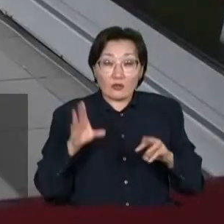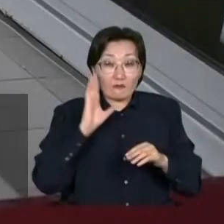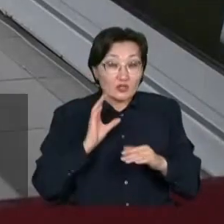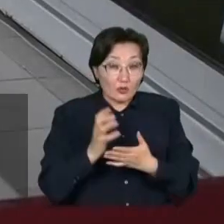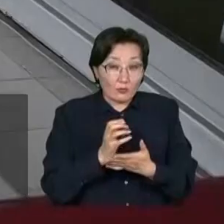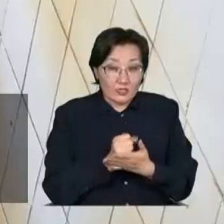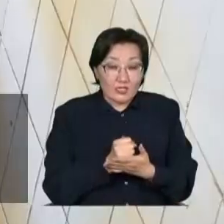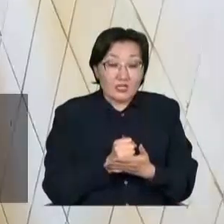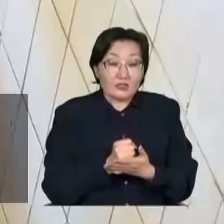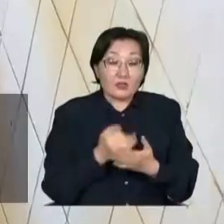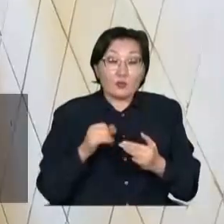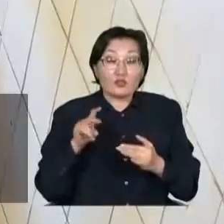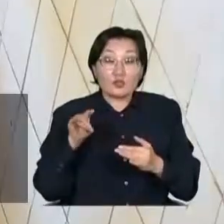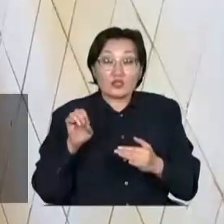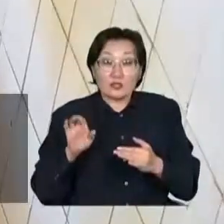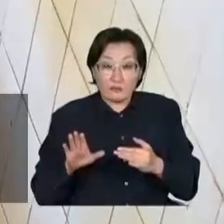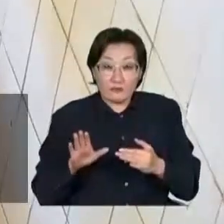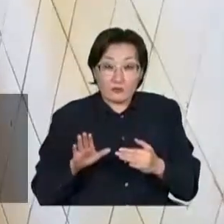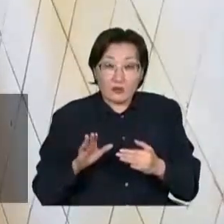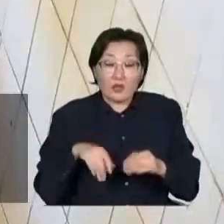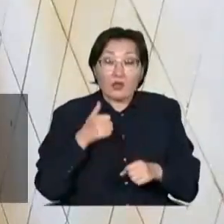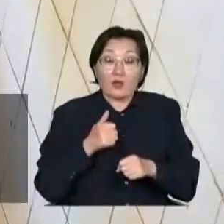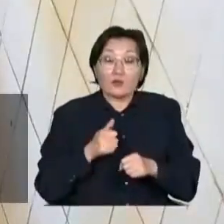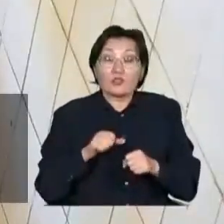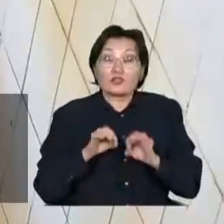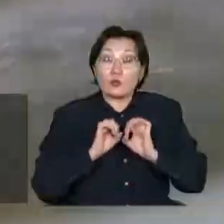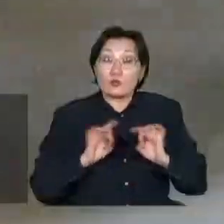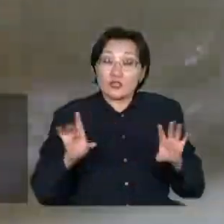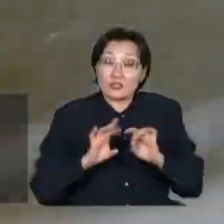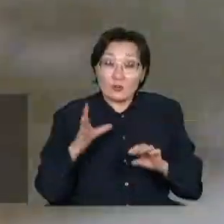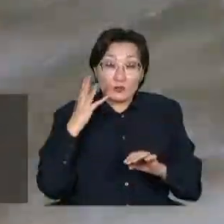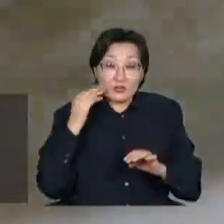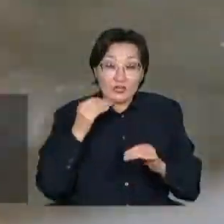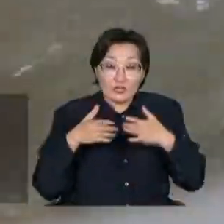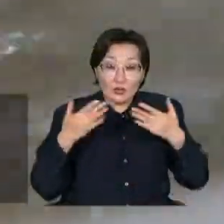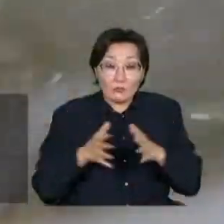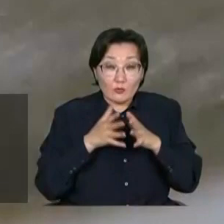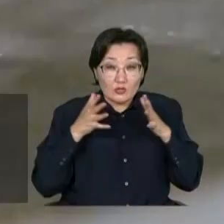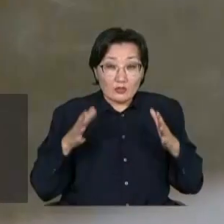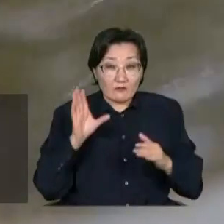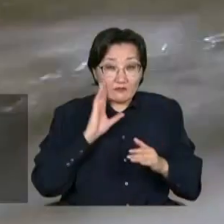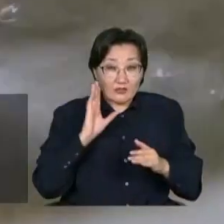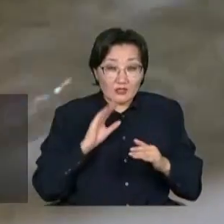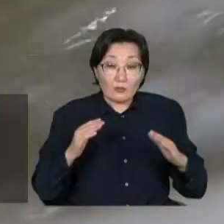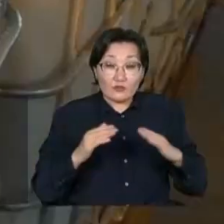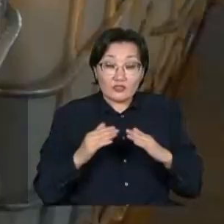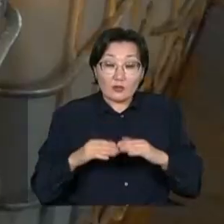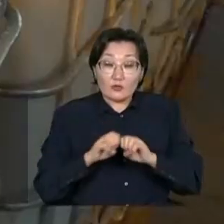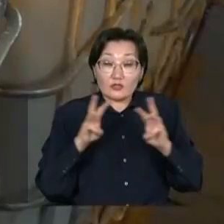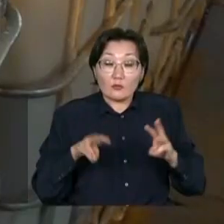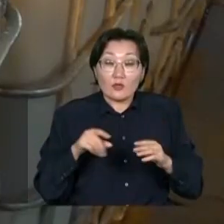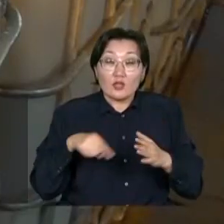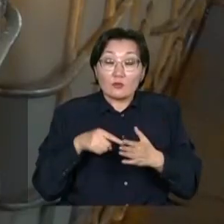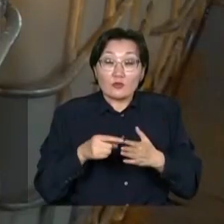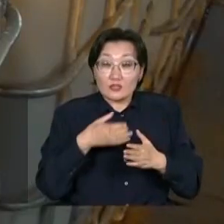ресурсов и ирригации Нуржан Нуржигытов. Глава ведомства рассказал, что в Алматы нет больших водных объектов. Обеспечивают город